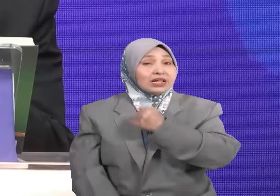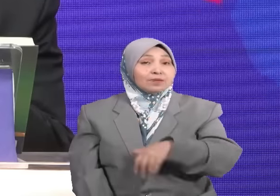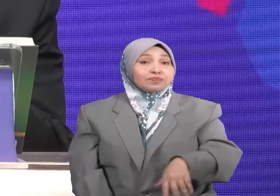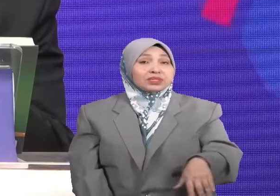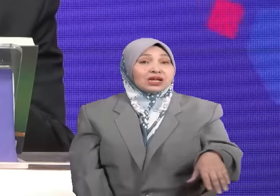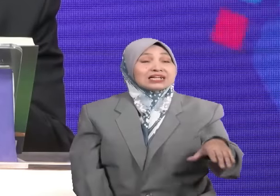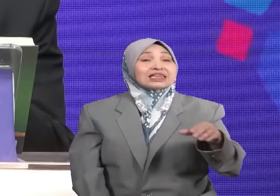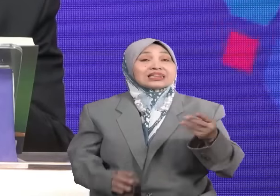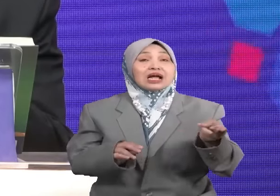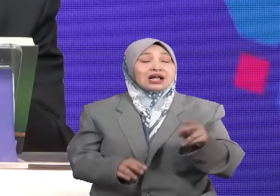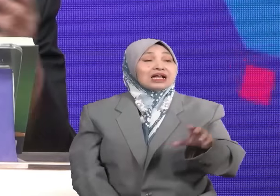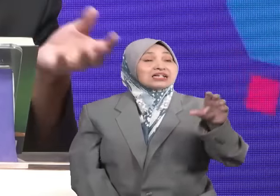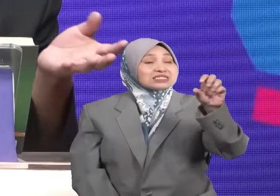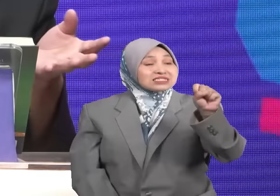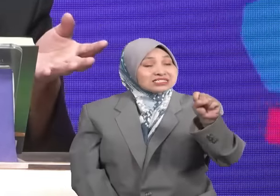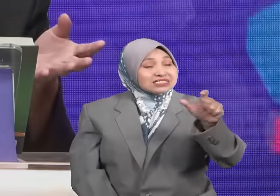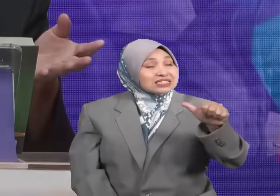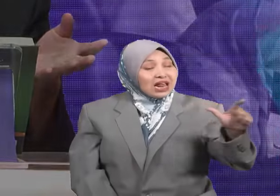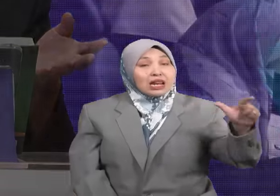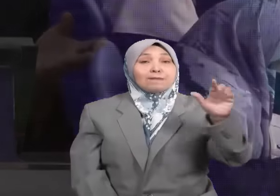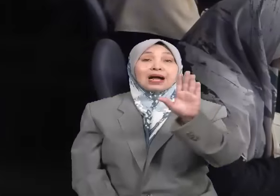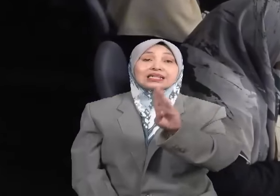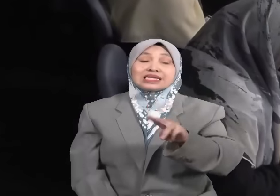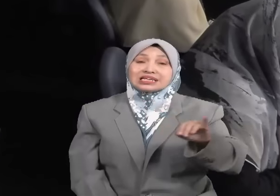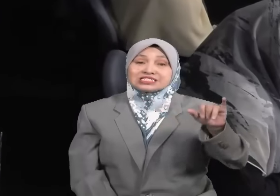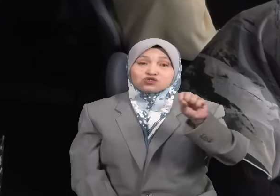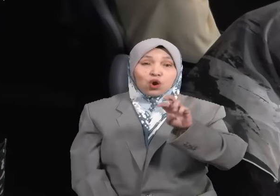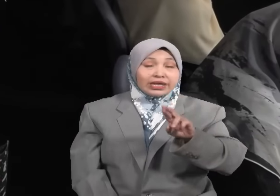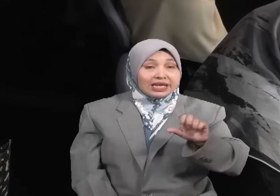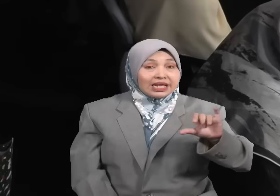Tambah sal kan? Sal Bani Israel.